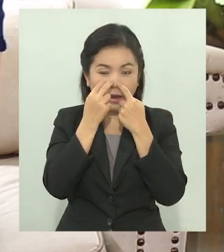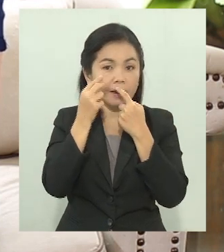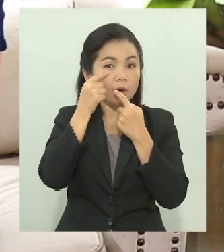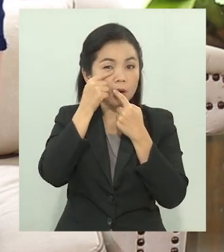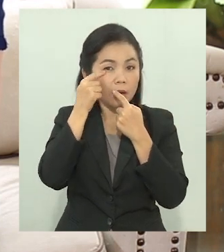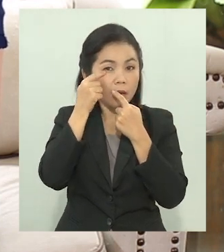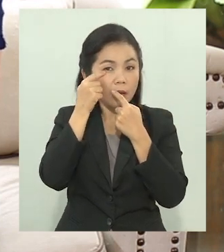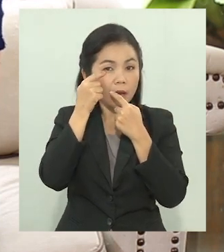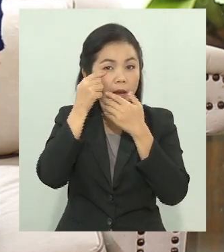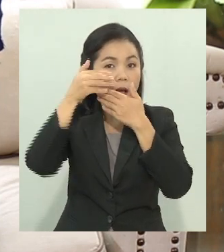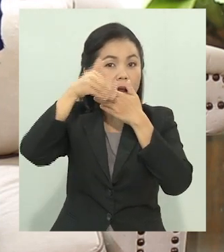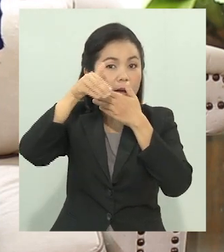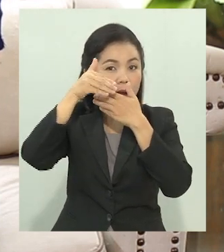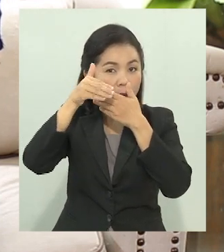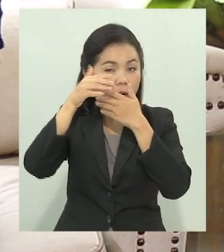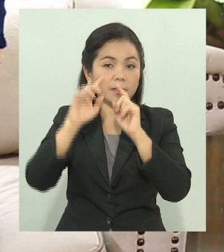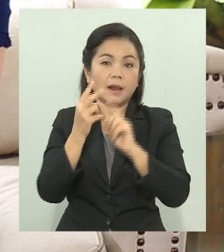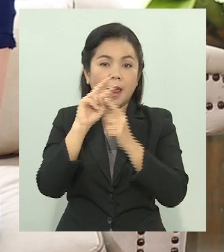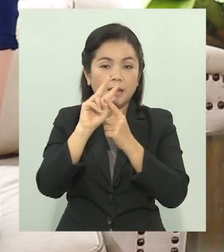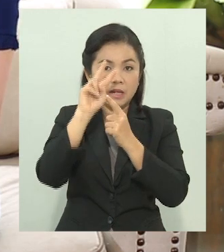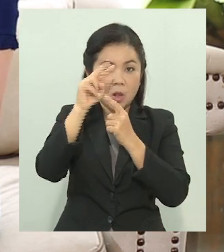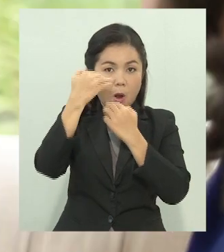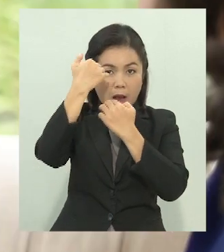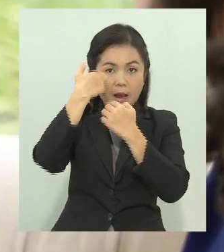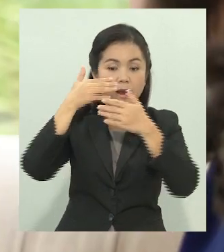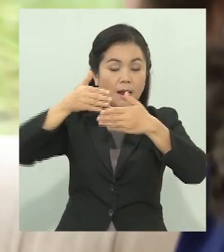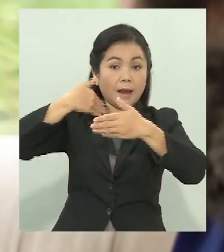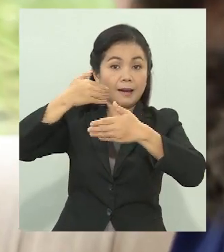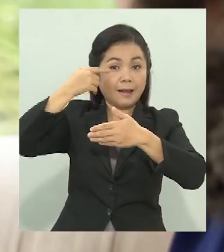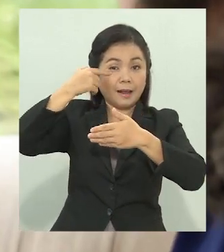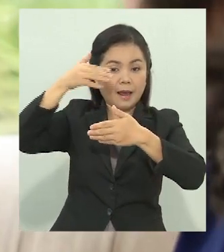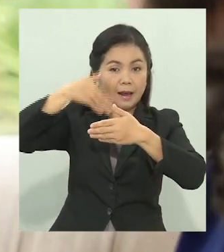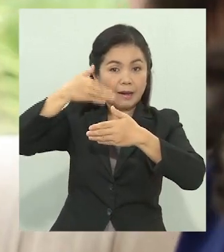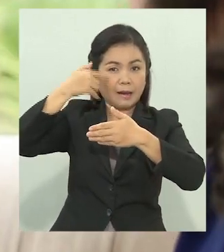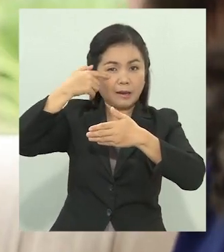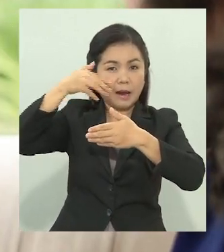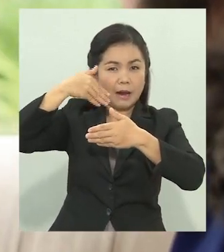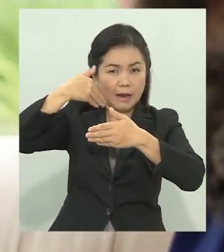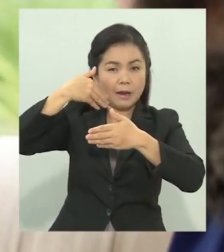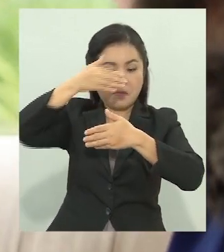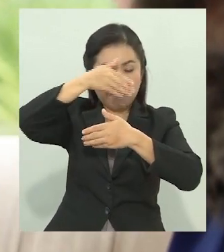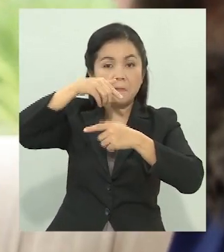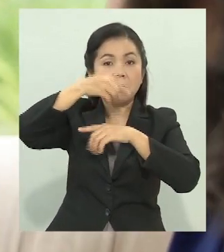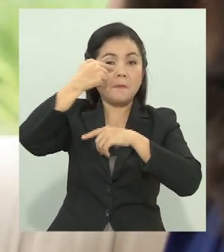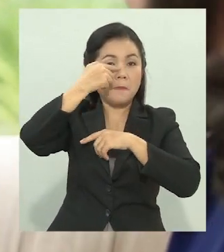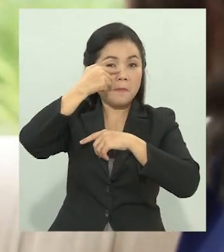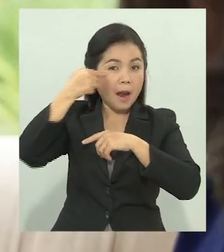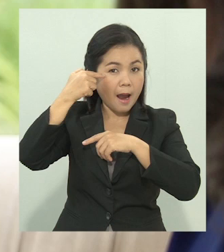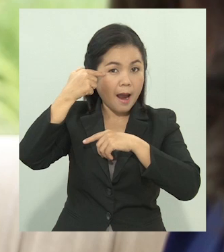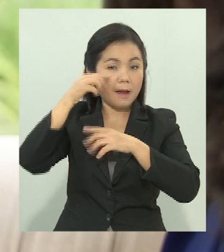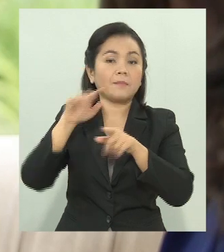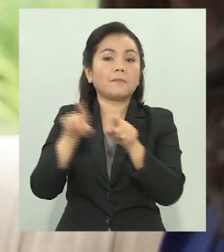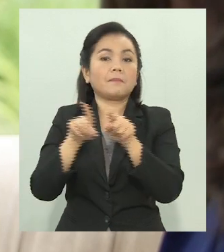ครับอีกวิธีนึงก็คือแผลในตาเลยซึ่งวิธีที่แผลในตาข้อดีก็คือว่าเราจะไม่เห็นแผลข้างน